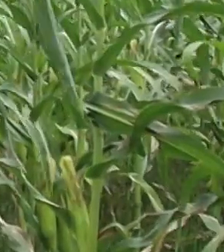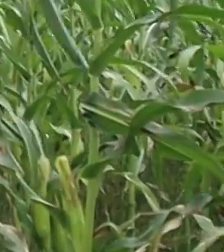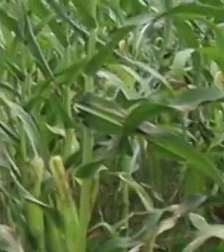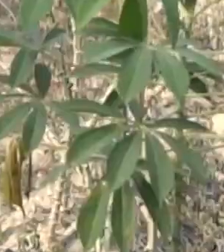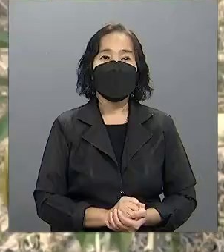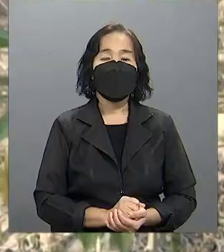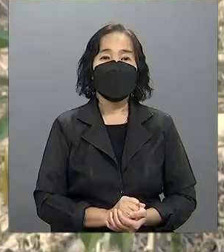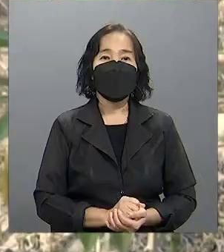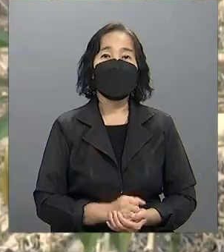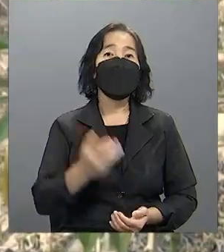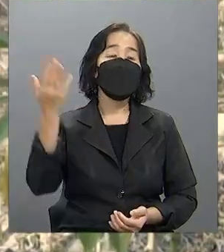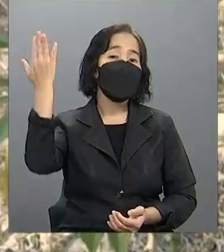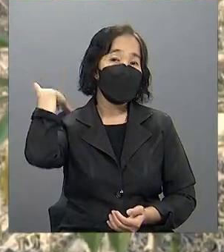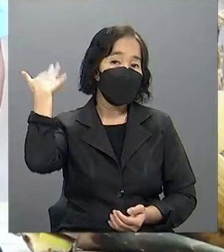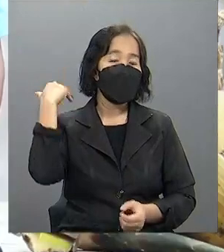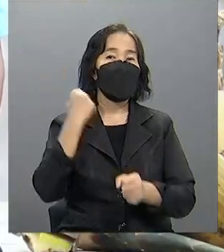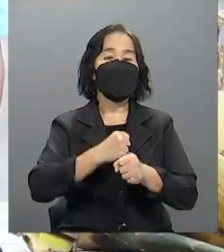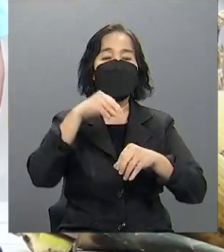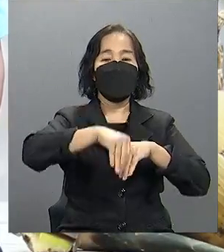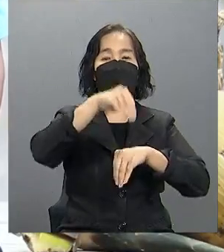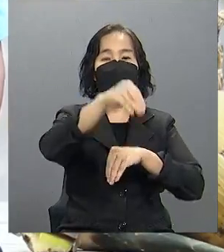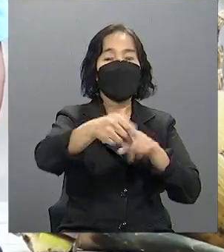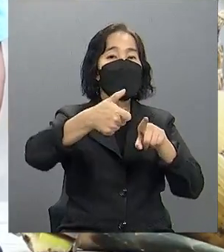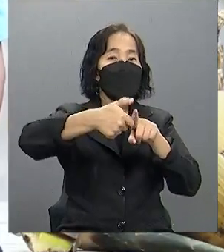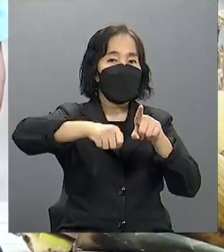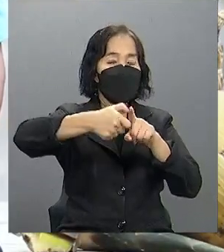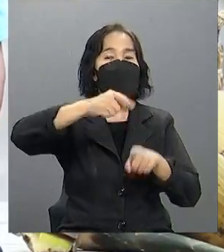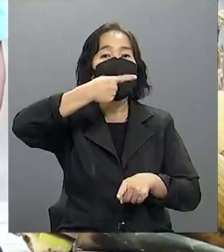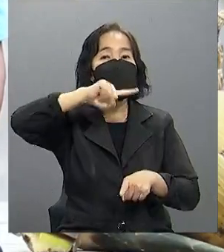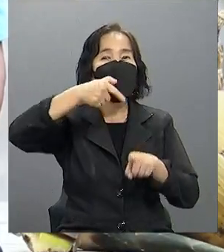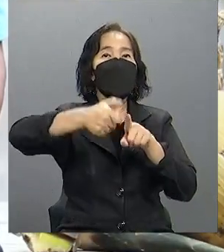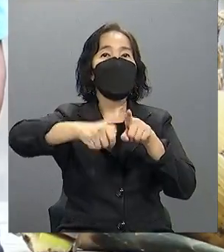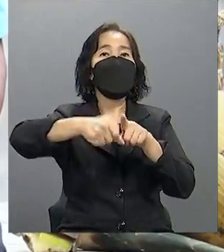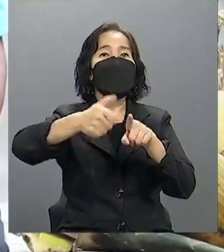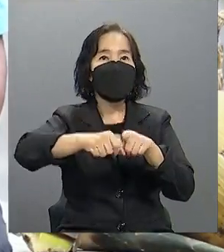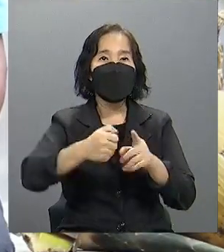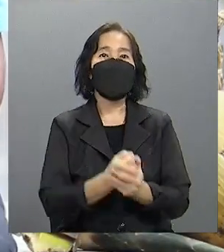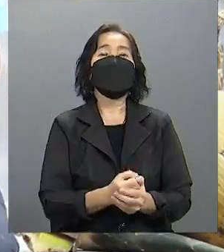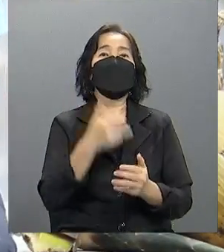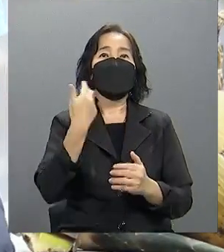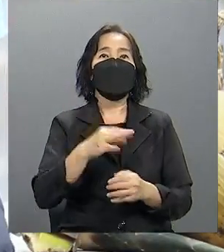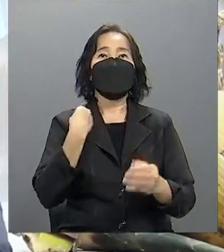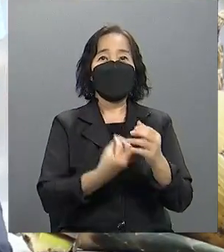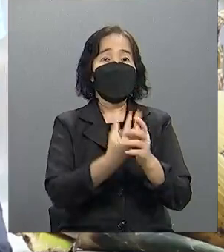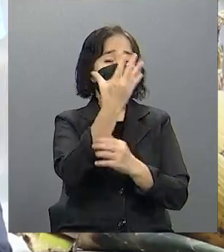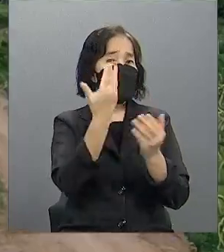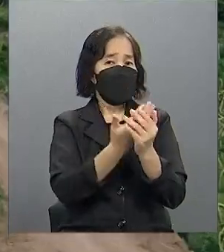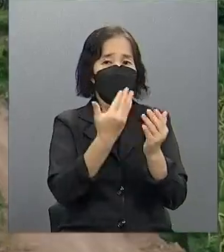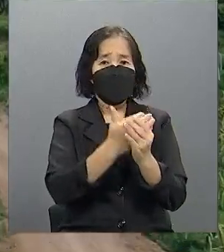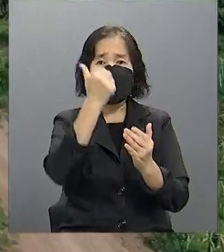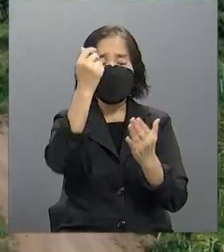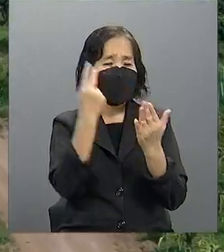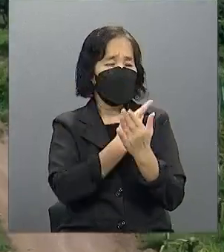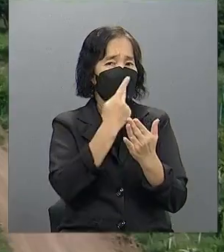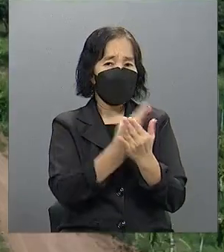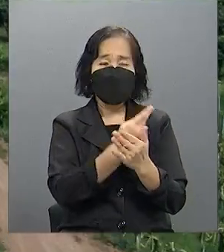่อนผมข้าวโพดแล้วก็มันลังปีงก็แรงลังปีงก็ดีก็ได้กำไรได้นิดน้อยส่วนมากนะครับเฮ็ด